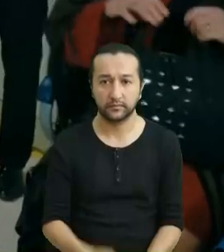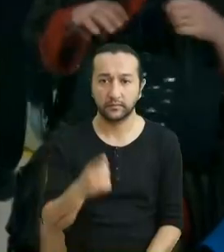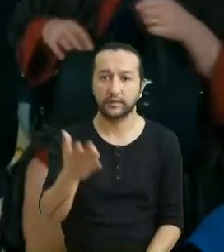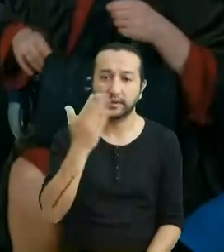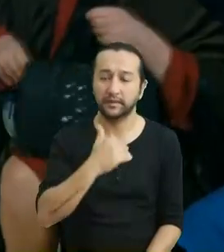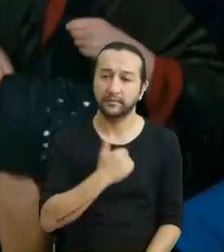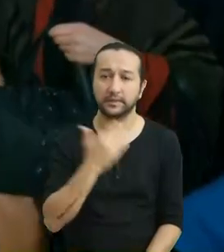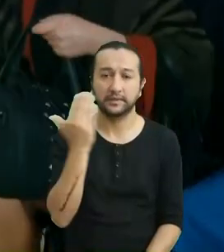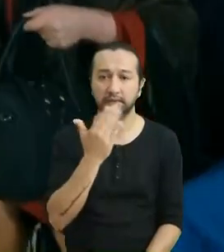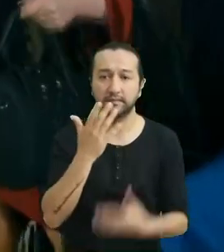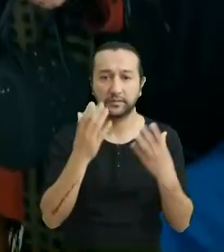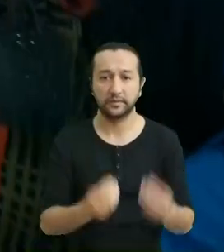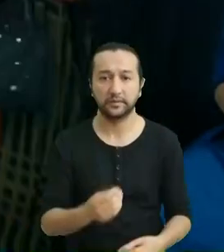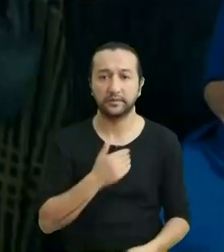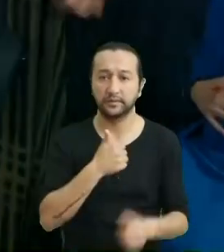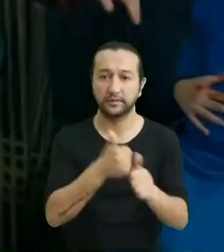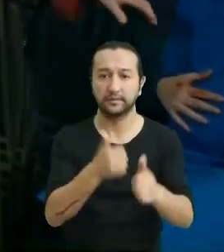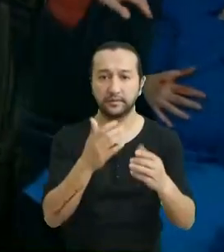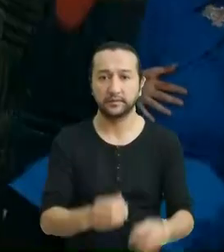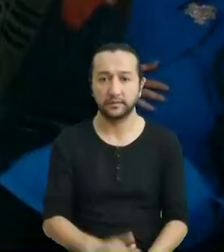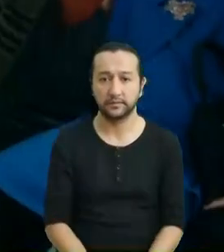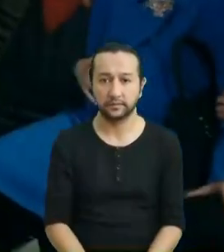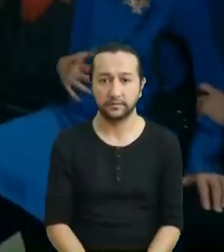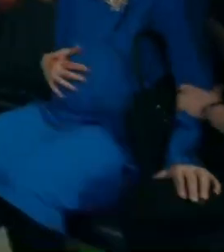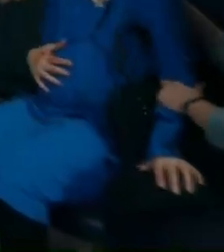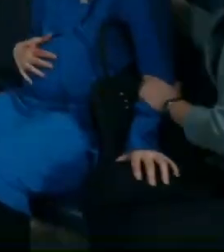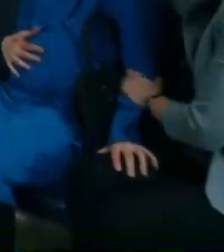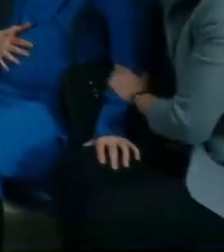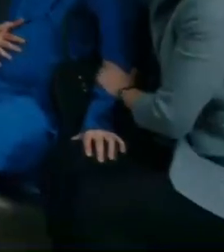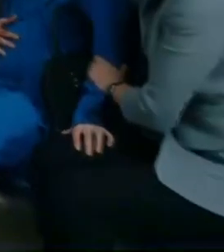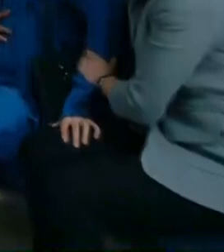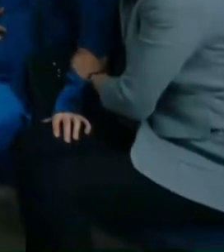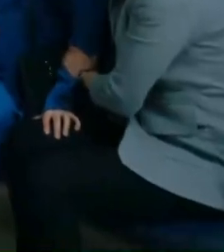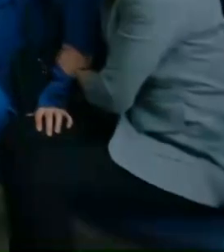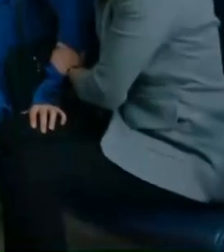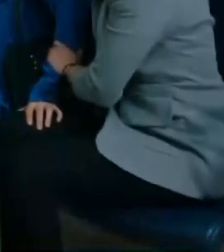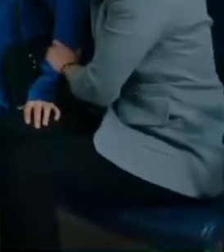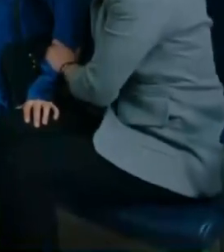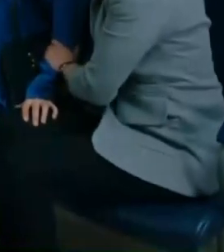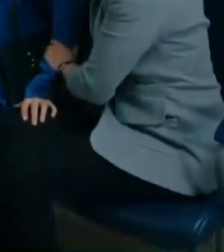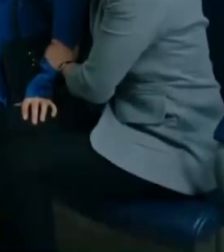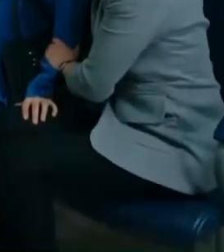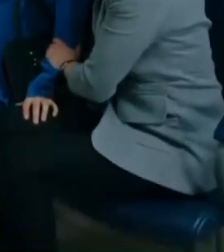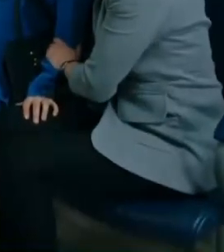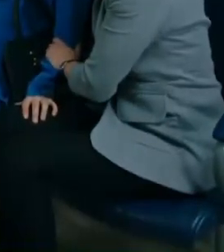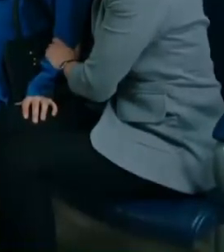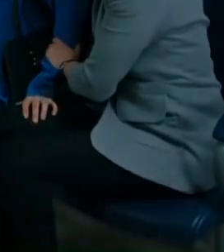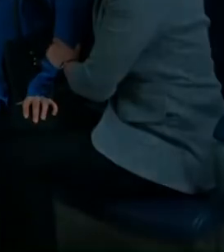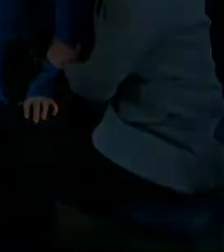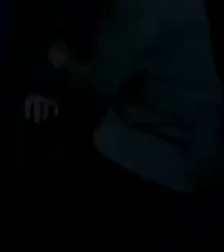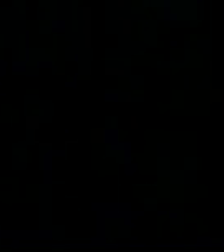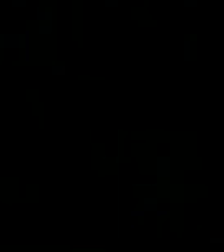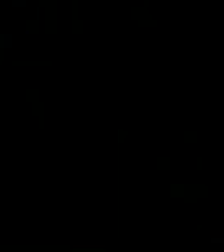Aysel'in de gelmesin. Ben eşlik edeyim sana. Aysel Ferhat'ın karısının omzuna teselli eder gibi dokunup Hamza ile